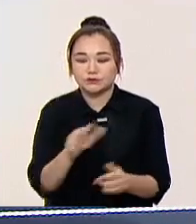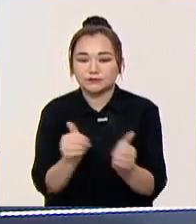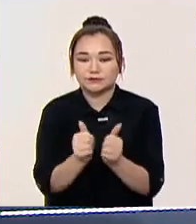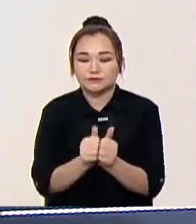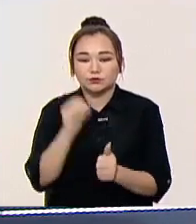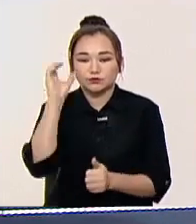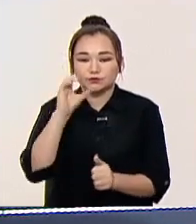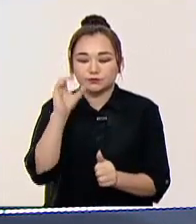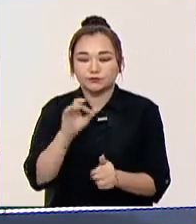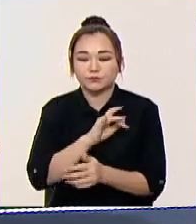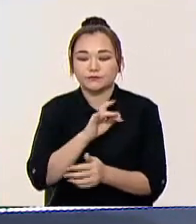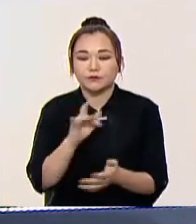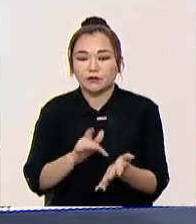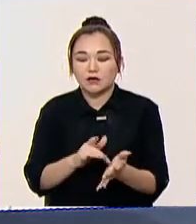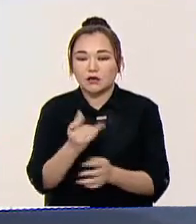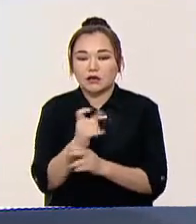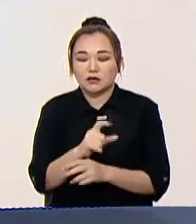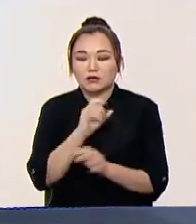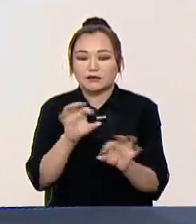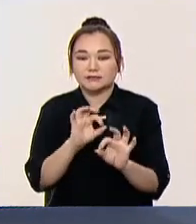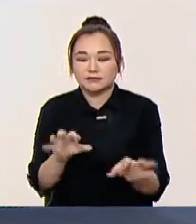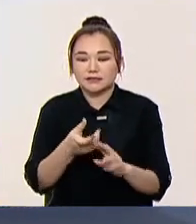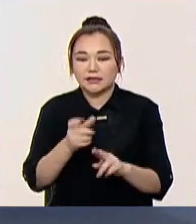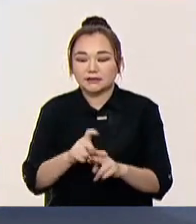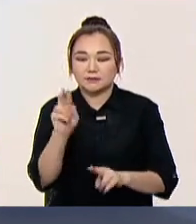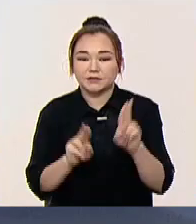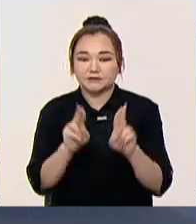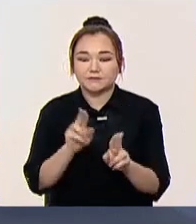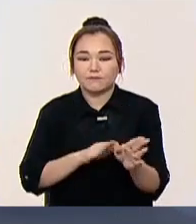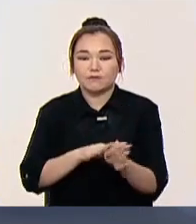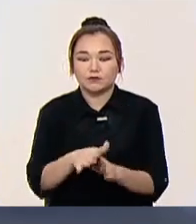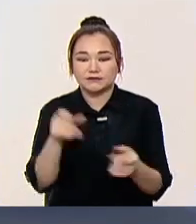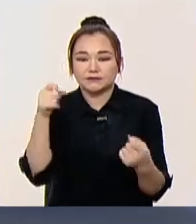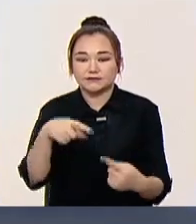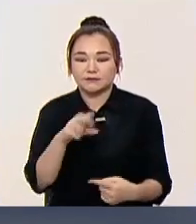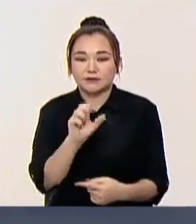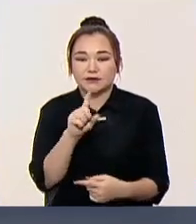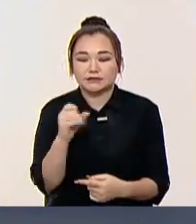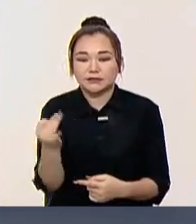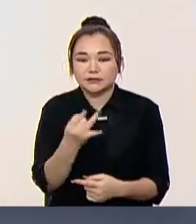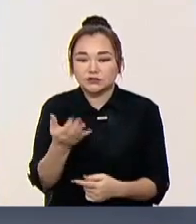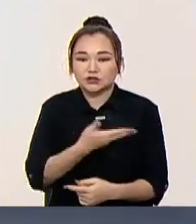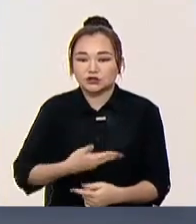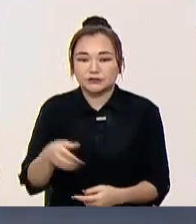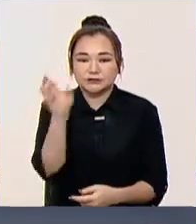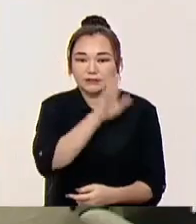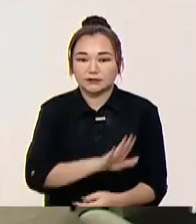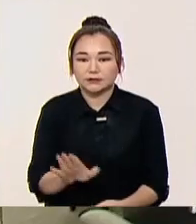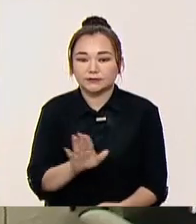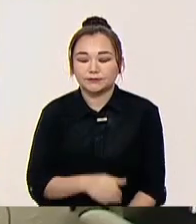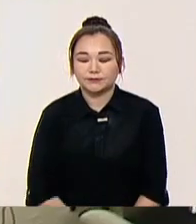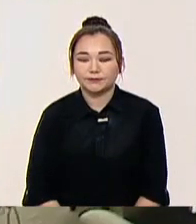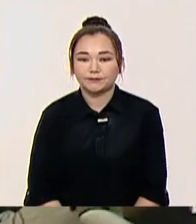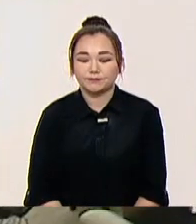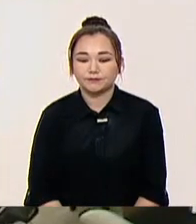соседнем Узбекистане глава государства пояснил что этот принцип полностью соответствует базовым интересам нашей страны